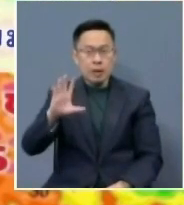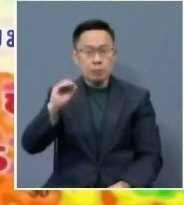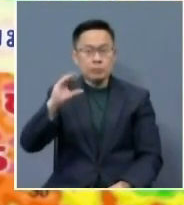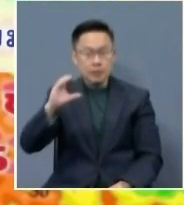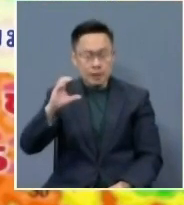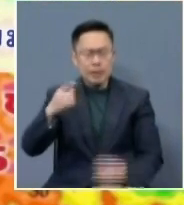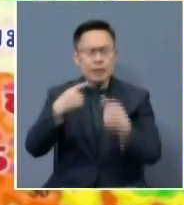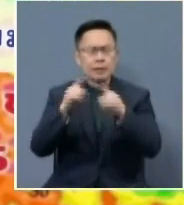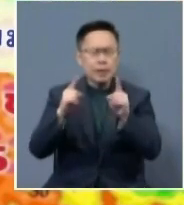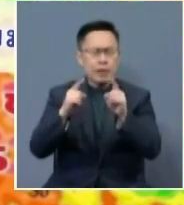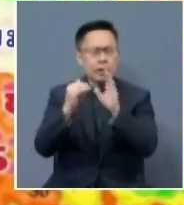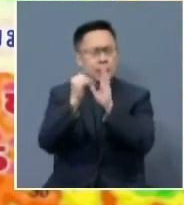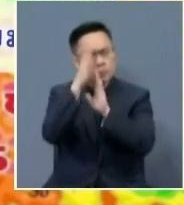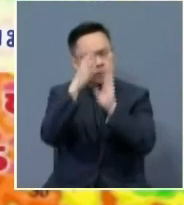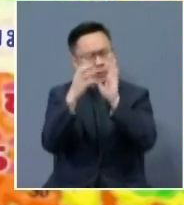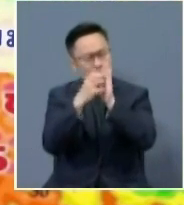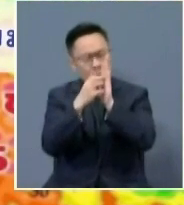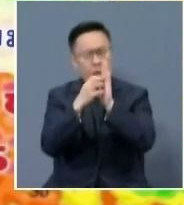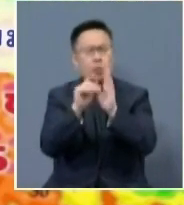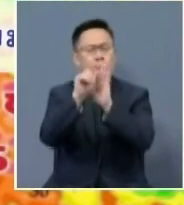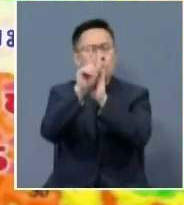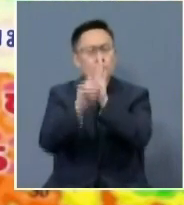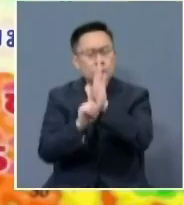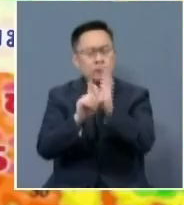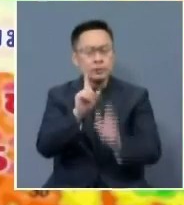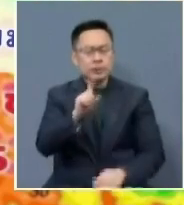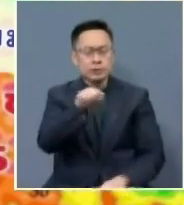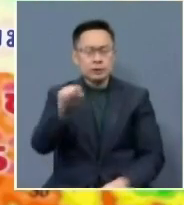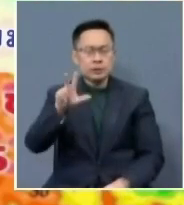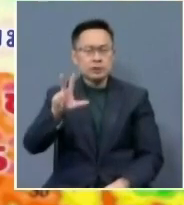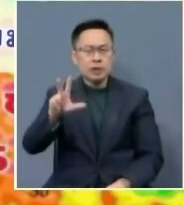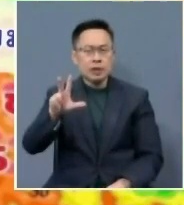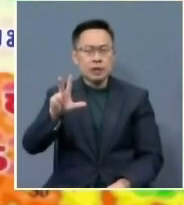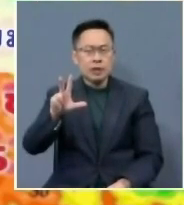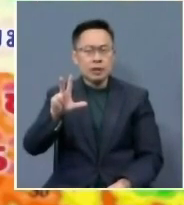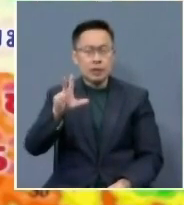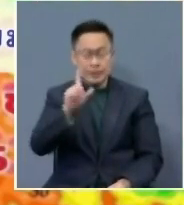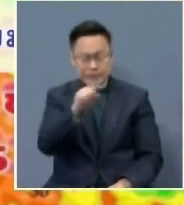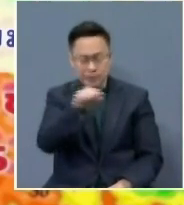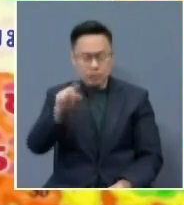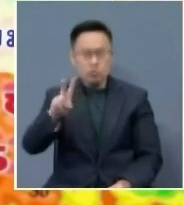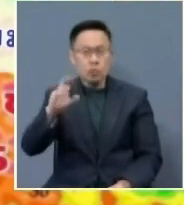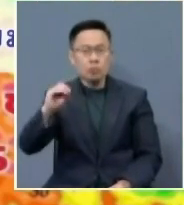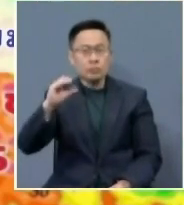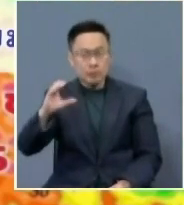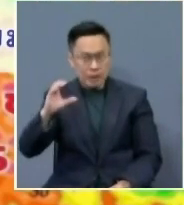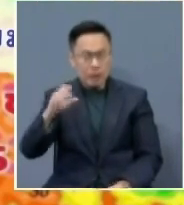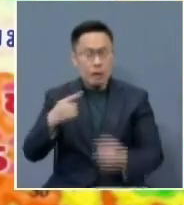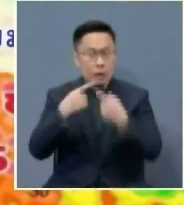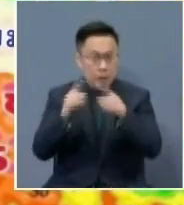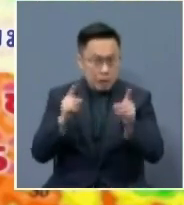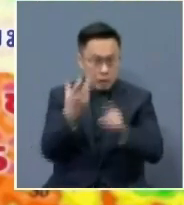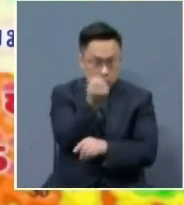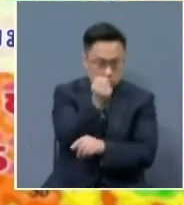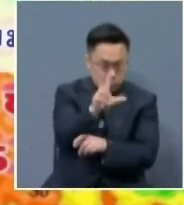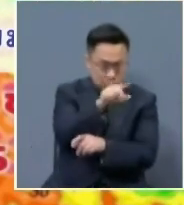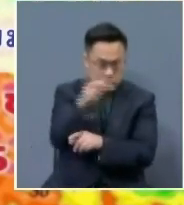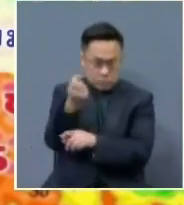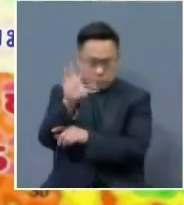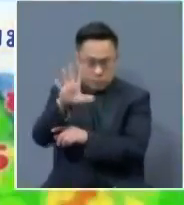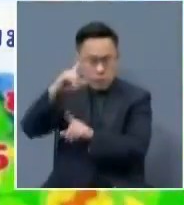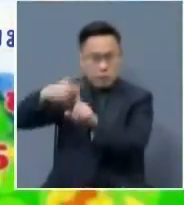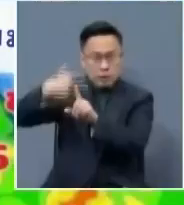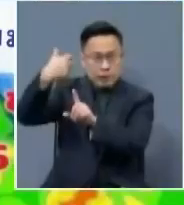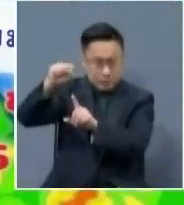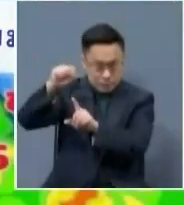ลงเล็กน้อยค่ะ 1-3องเซซนะคะแต่อย่างไรก็ตามค่ะยังคงต้องจับตาในช่วงวันที่ 13-15ตุลาคม